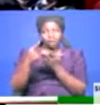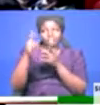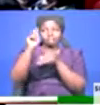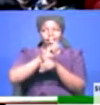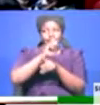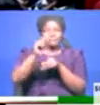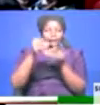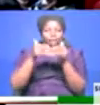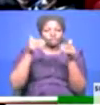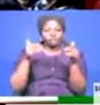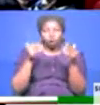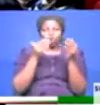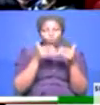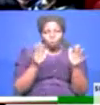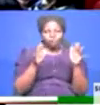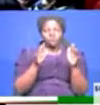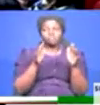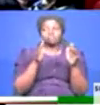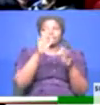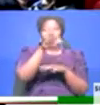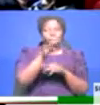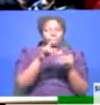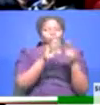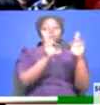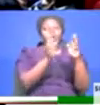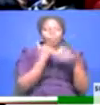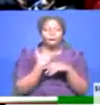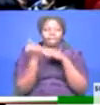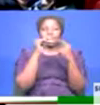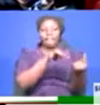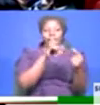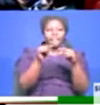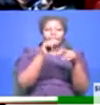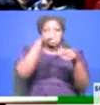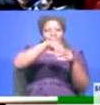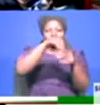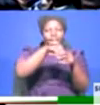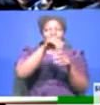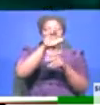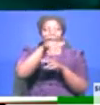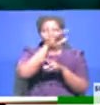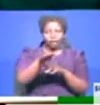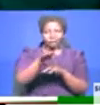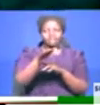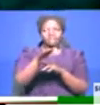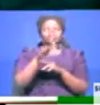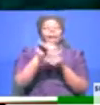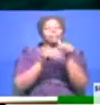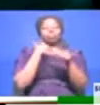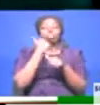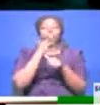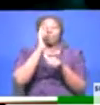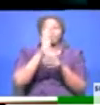mabunge. Tayari kuna mvutano katika bunge la kitaifa kuhusu ni nani anafaa kuwa kiongozi wa walio wengi,